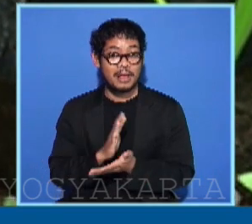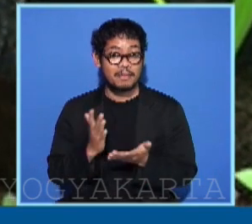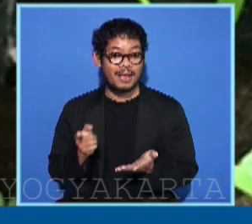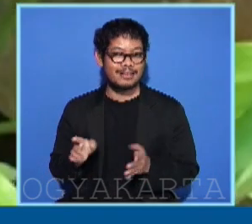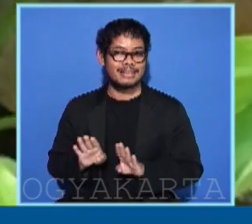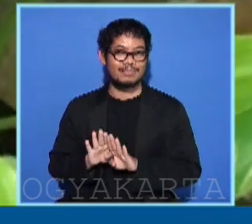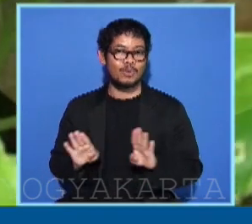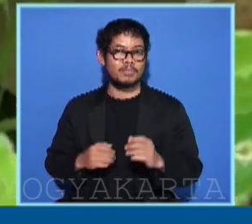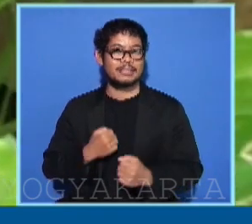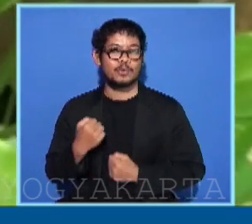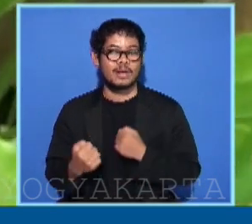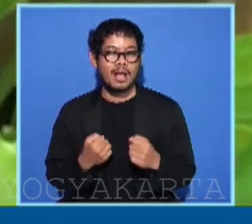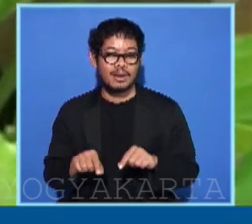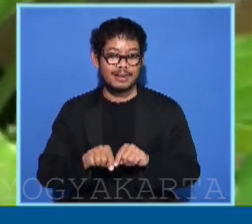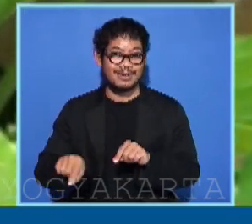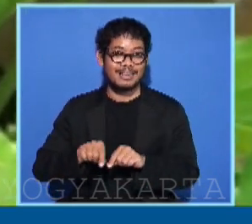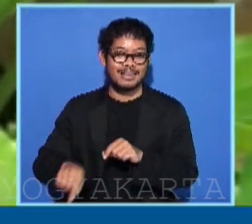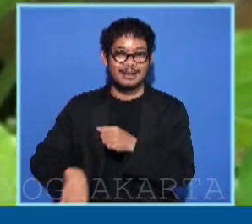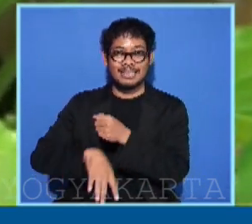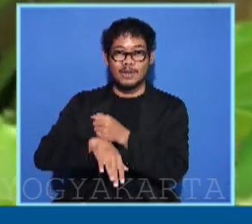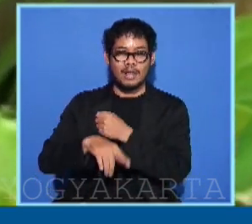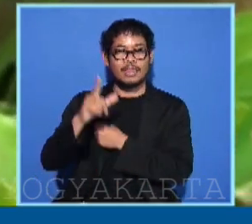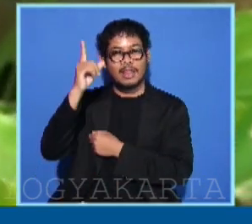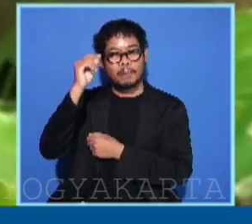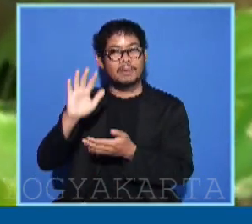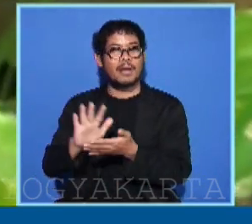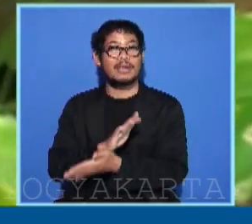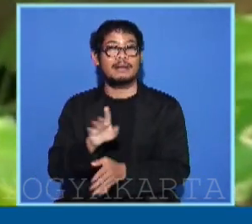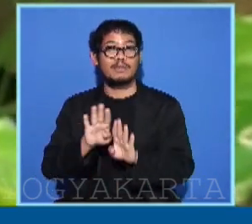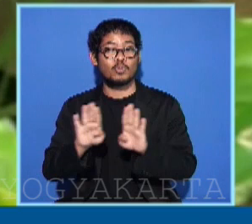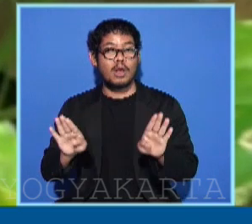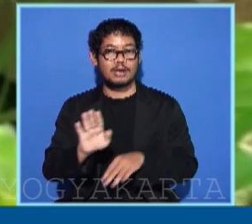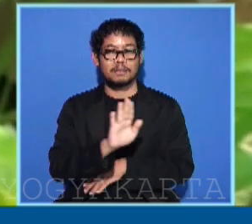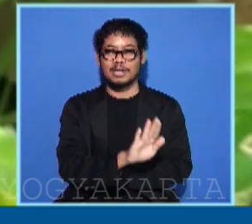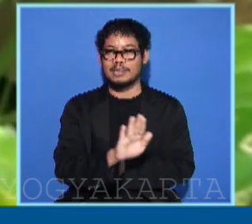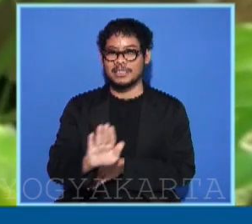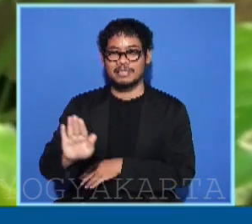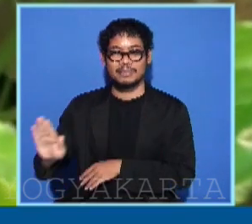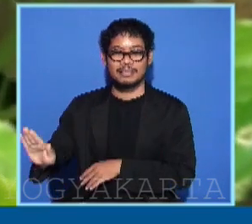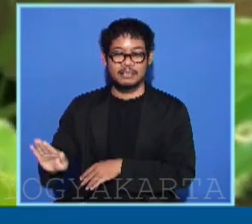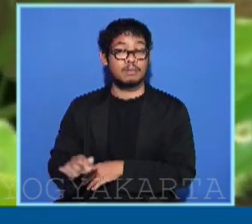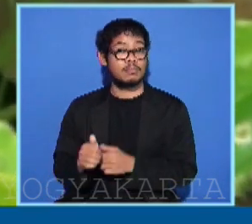budidaya kunir Cemeng tasegada galudangan ingkang Dinar buku Gajah wisata